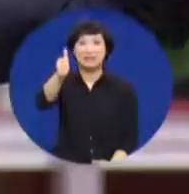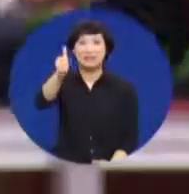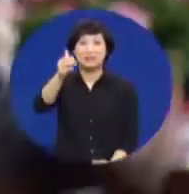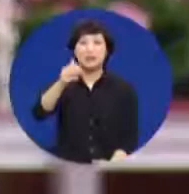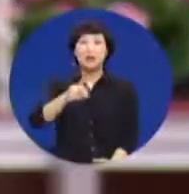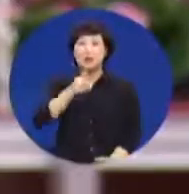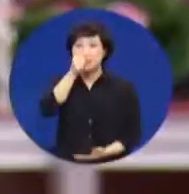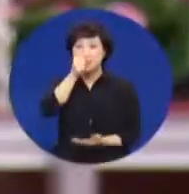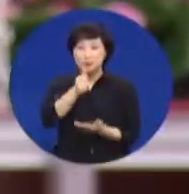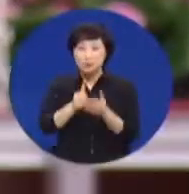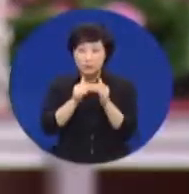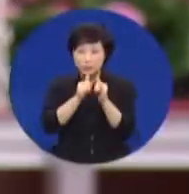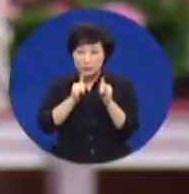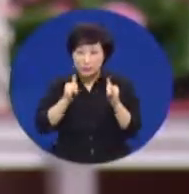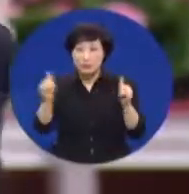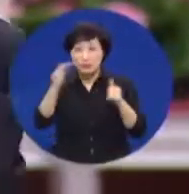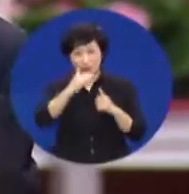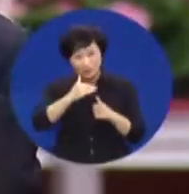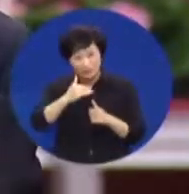죄인